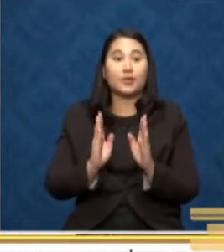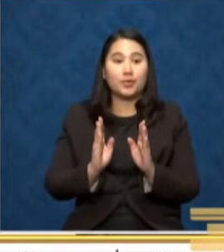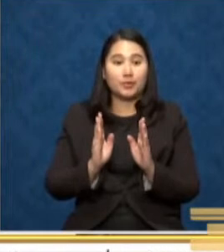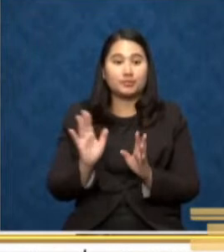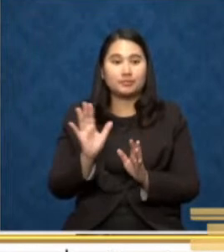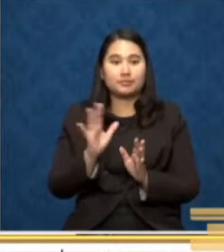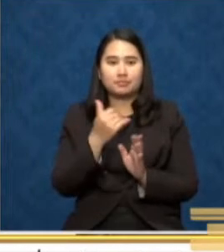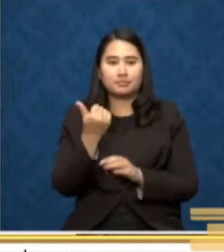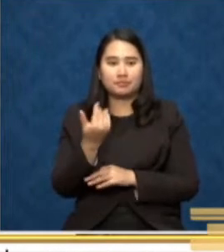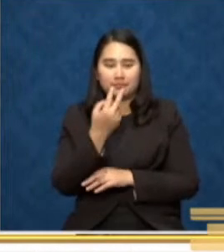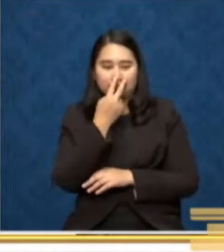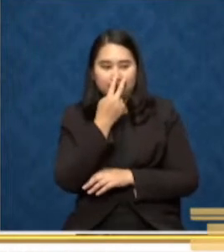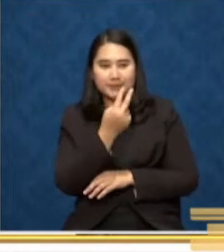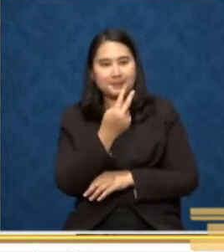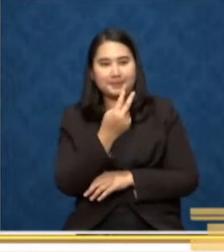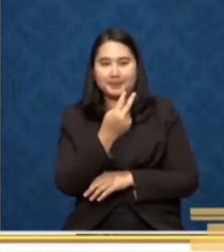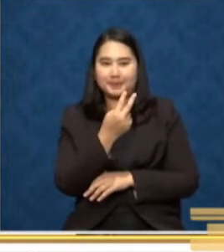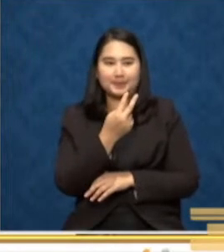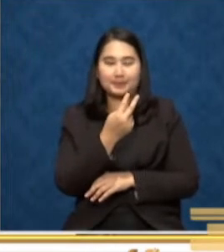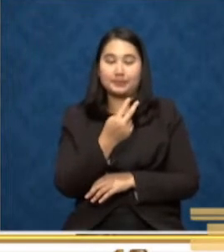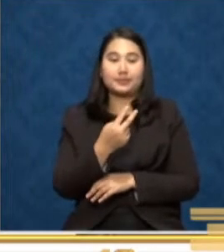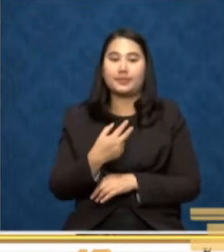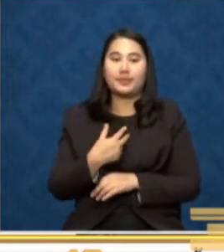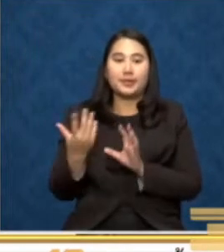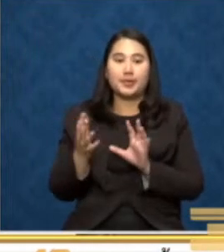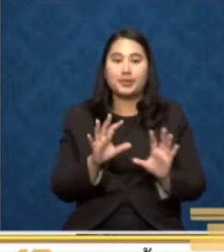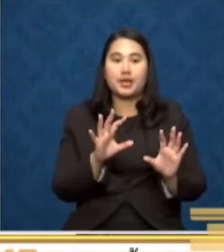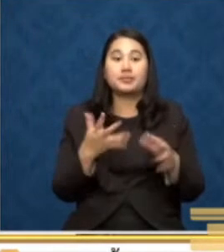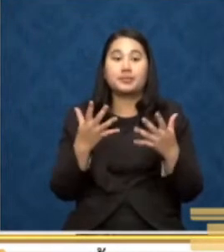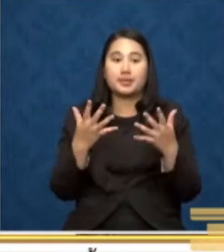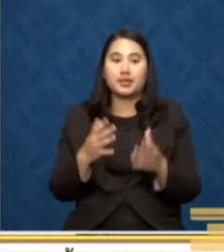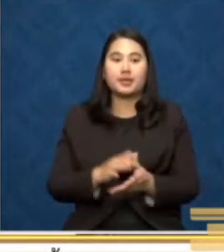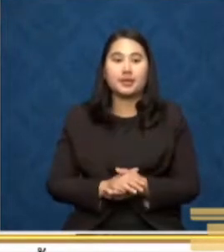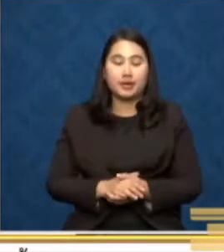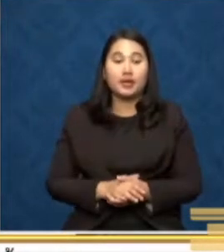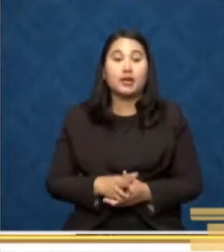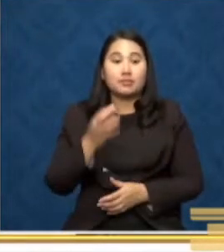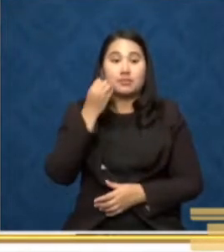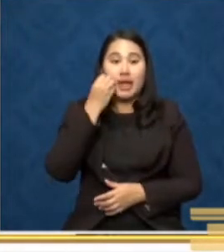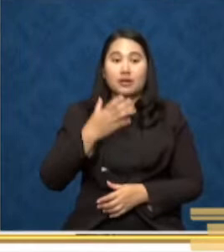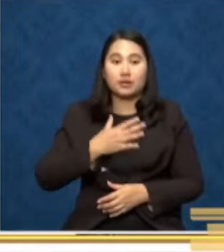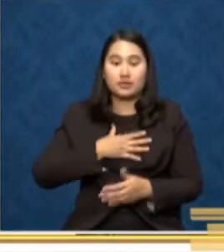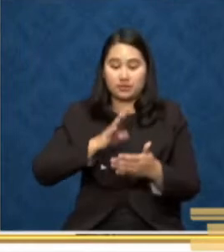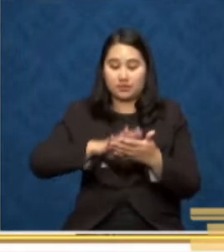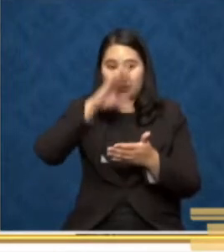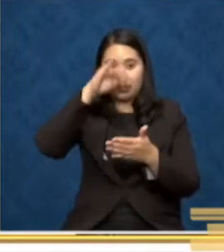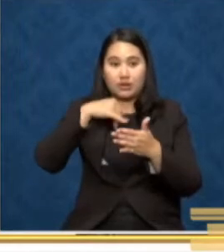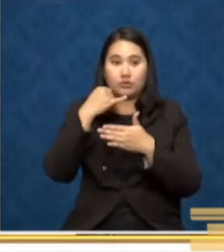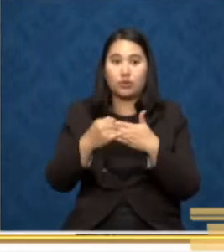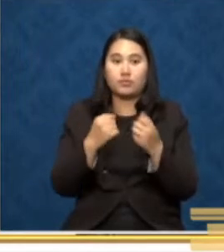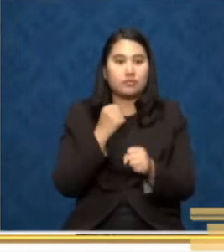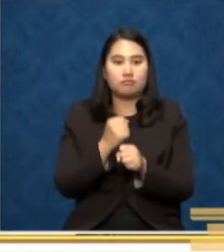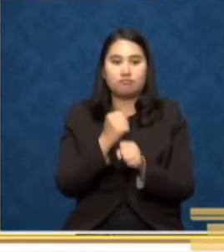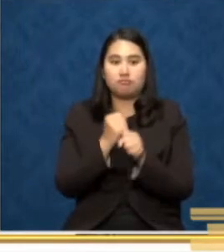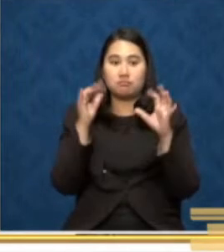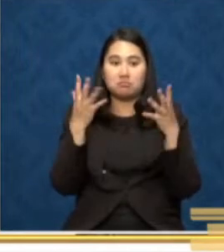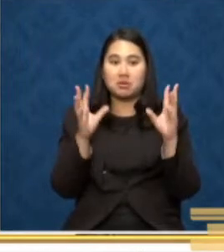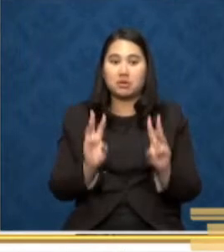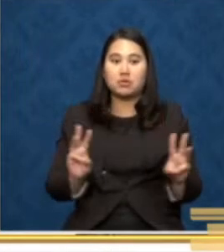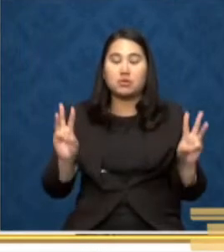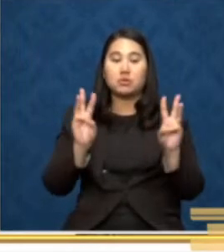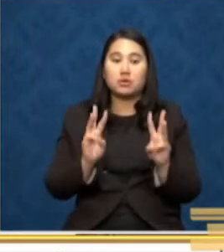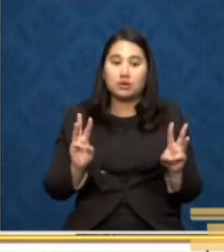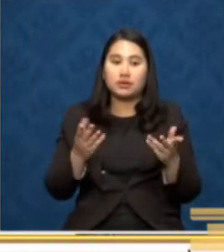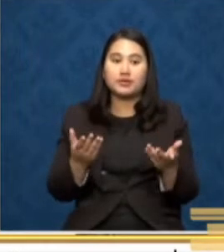ไม่กล้าที่จะเข้าไปในพื้นที่เป็นอย่างยิ่งคนในพื้นที่ผมเองเรียนจบมาไม่มีงานทำครับท่านประธานครับในพื้นที่ฉะนั้